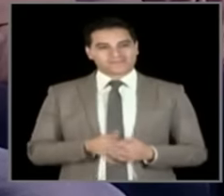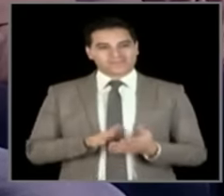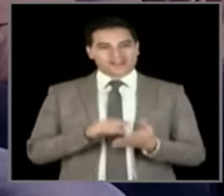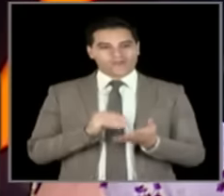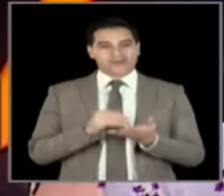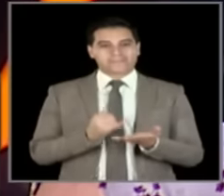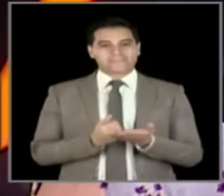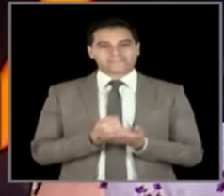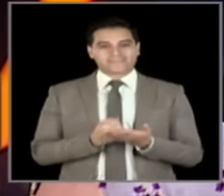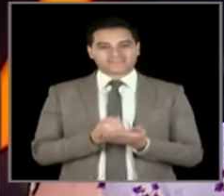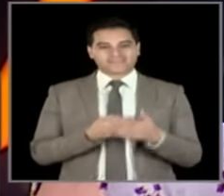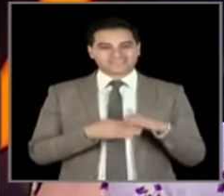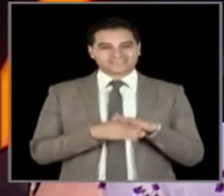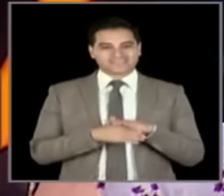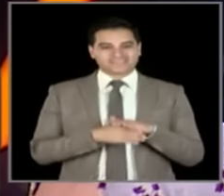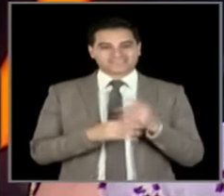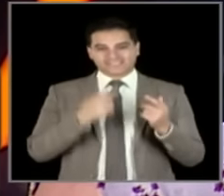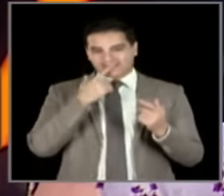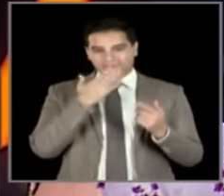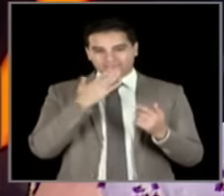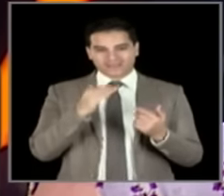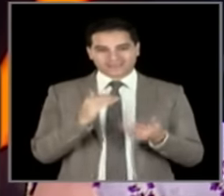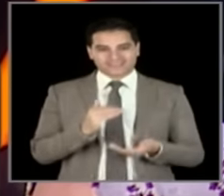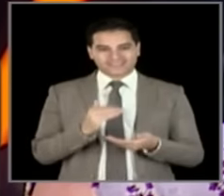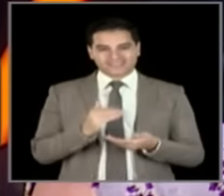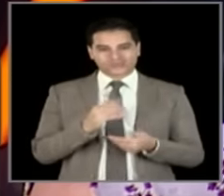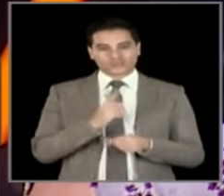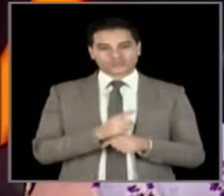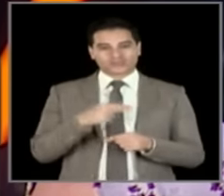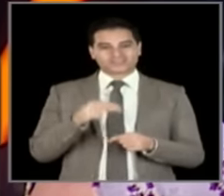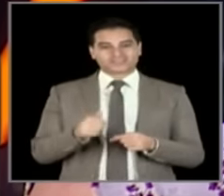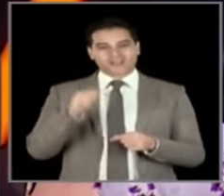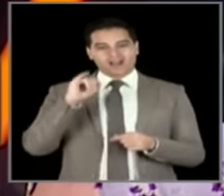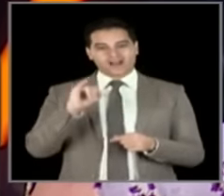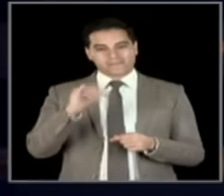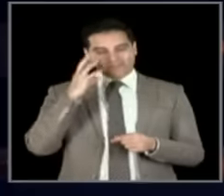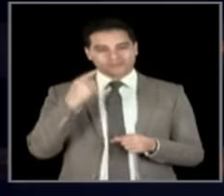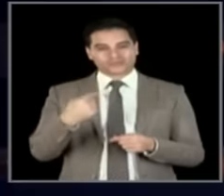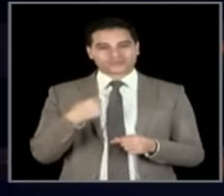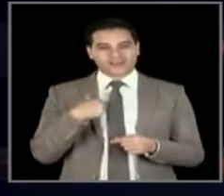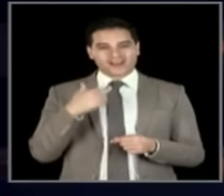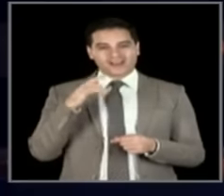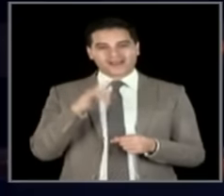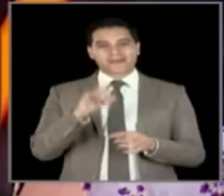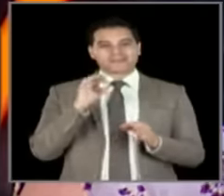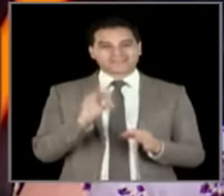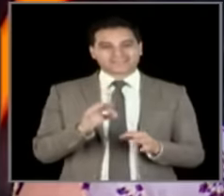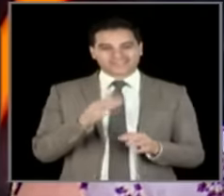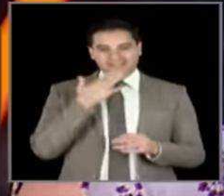ما دخل يعني بري بلاي وهو عشان استاذ عصام يوسف يبقى مبسوط مني. انا مبسوط منك